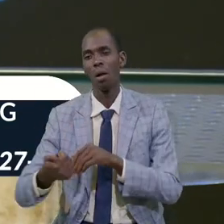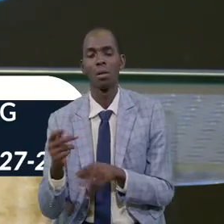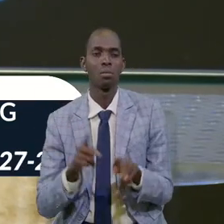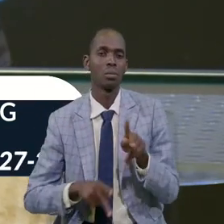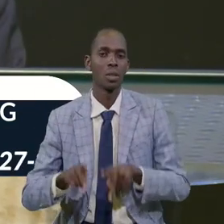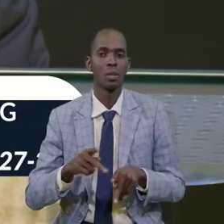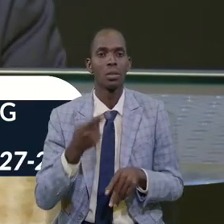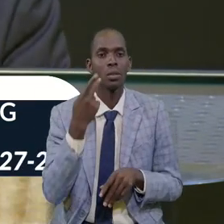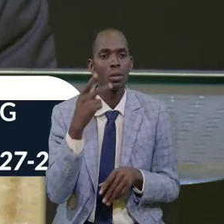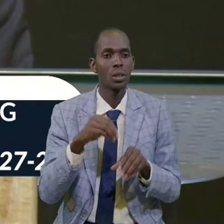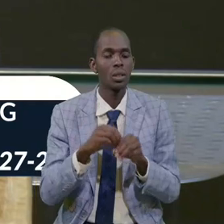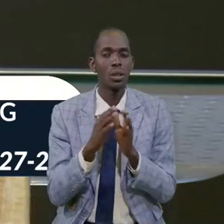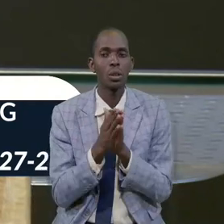l'autre.